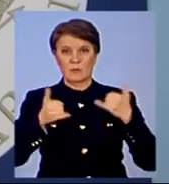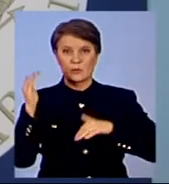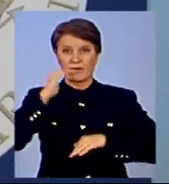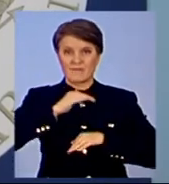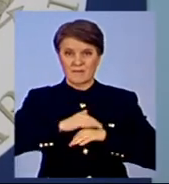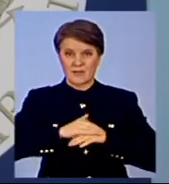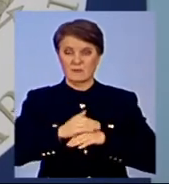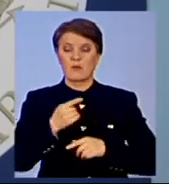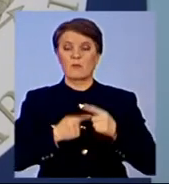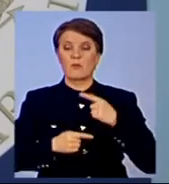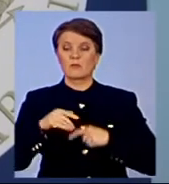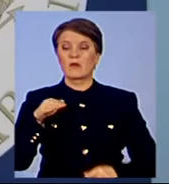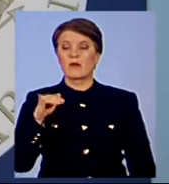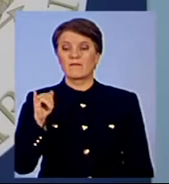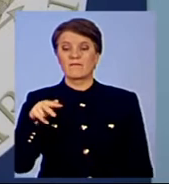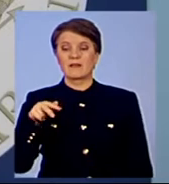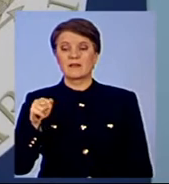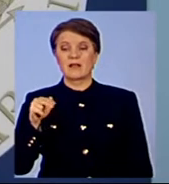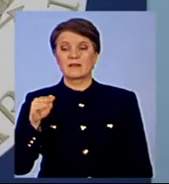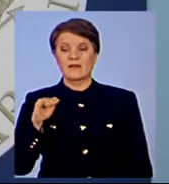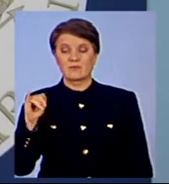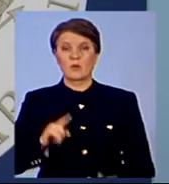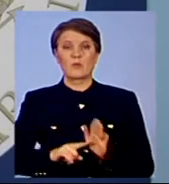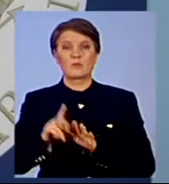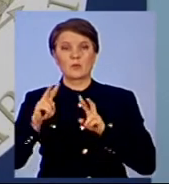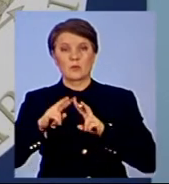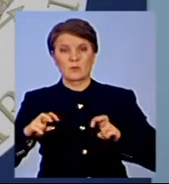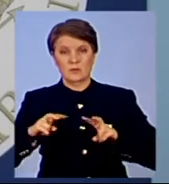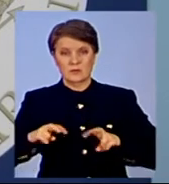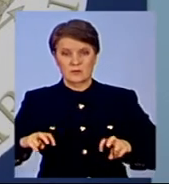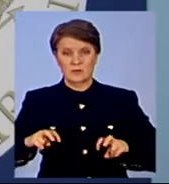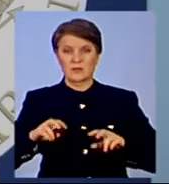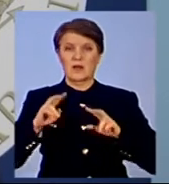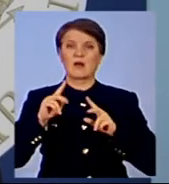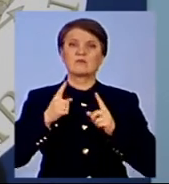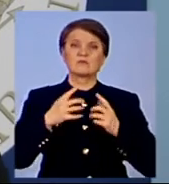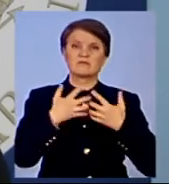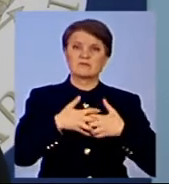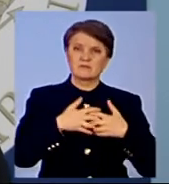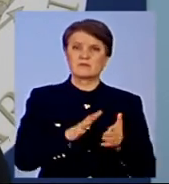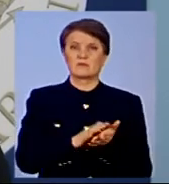плануємо повернутися до Філадельфії, розпочати розслідування. Вивчатимемо двигун і пошкодження фюзеляжу.